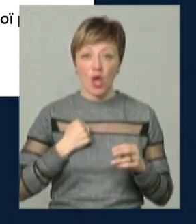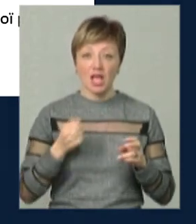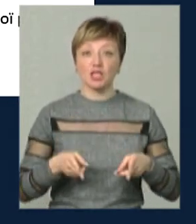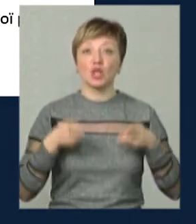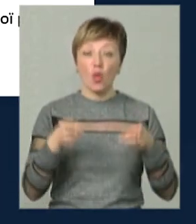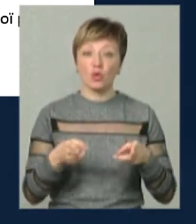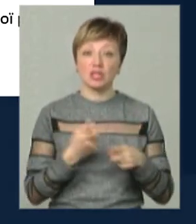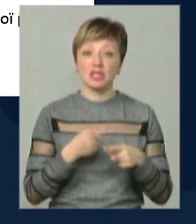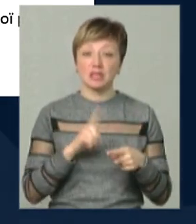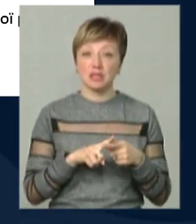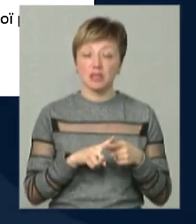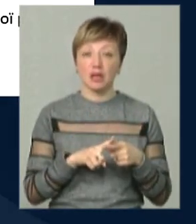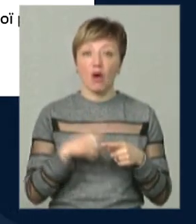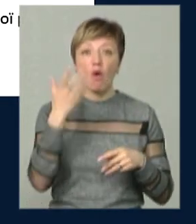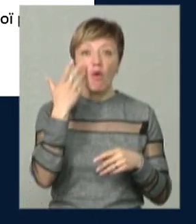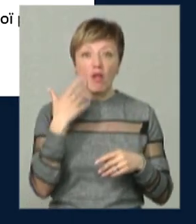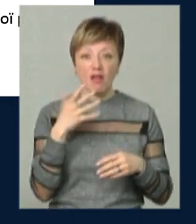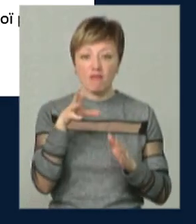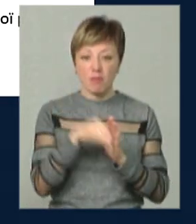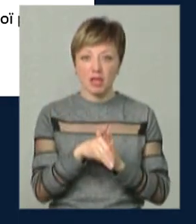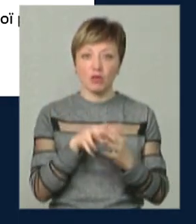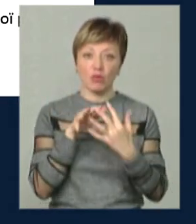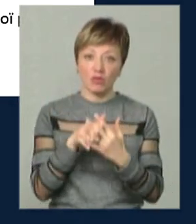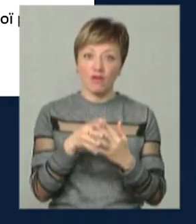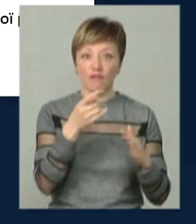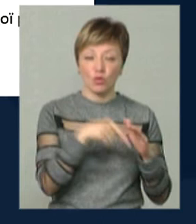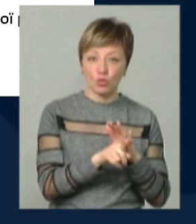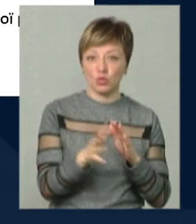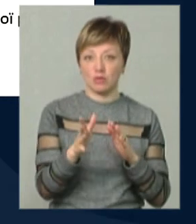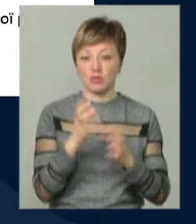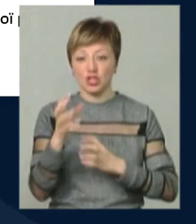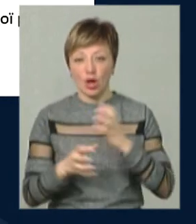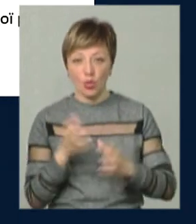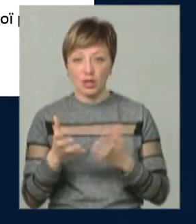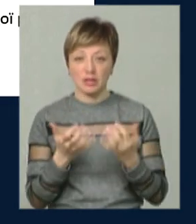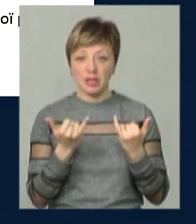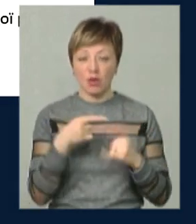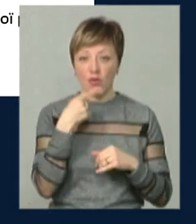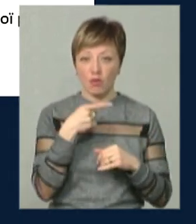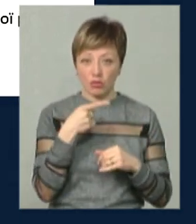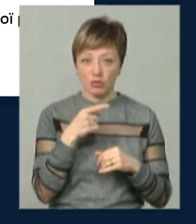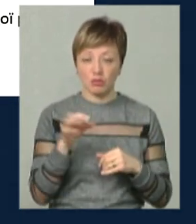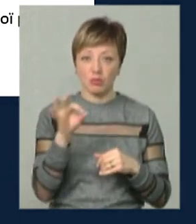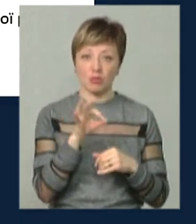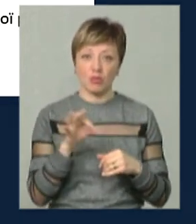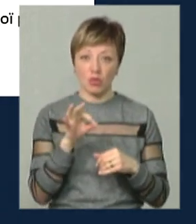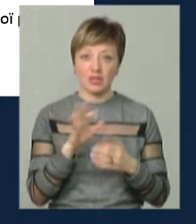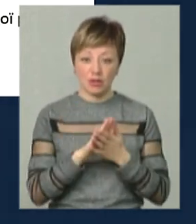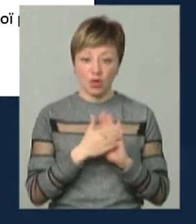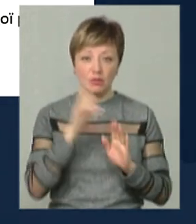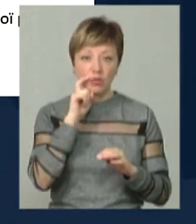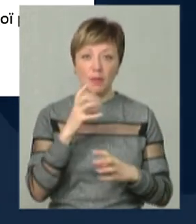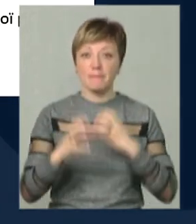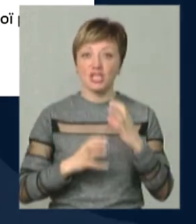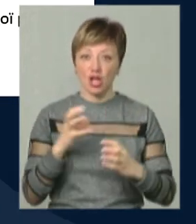такі злочини, коли в межах збройного конфлікту, він може бути внутрішній, може бути міжнародний. Ми зараз говоримо стосовно ситуації, яка в Україні,